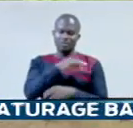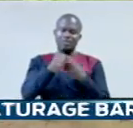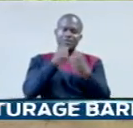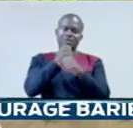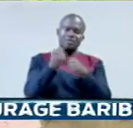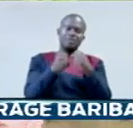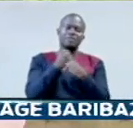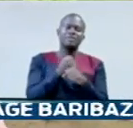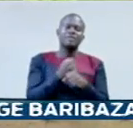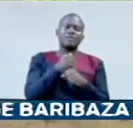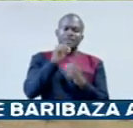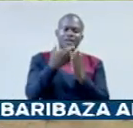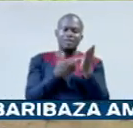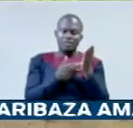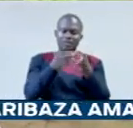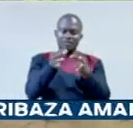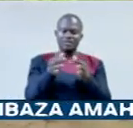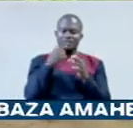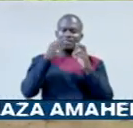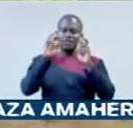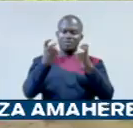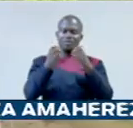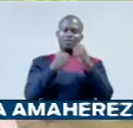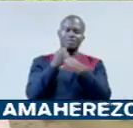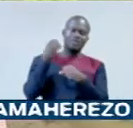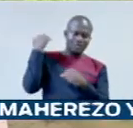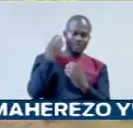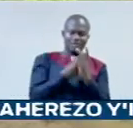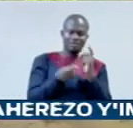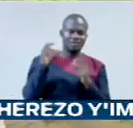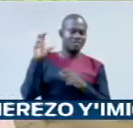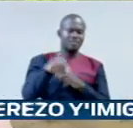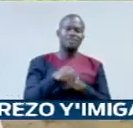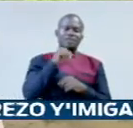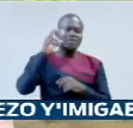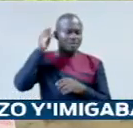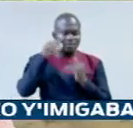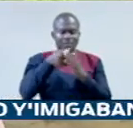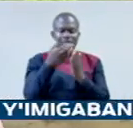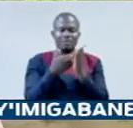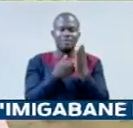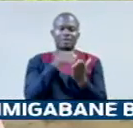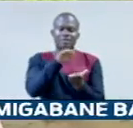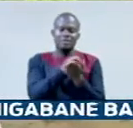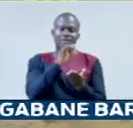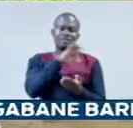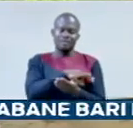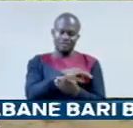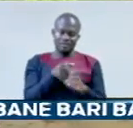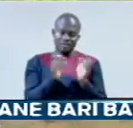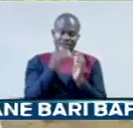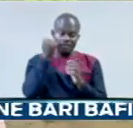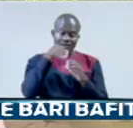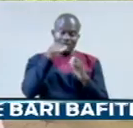mwaka banki nta raporo financiere urumva ya banki ivuga ngo mwaka washize banki yahombye mwese muyumva ama raporo ya mabanki banki zirunguka kandi banki